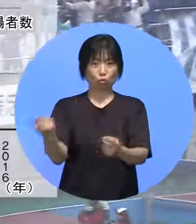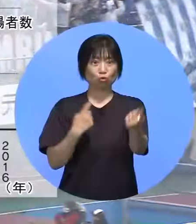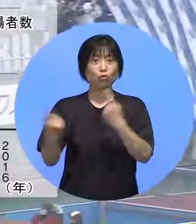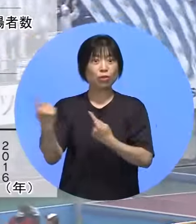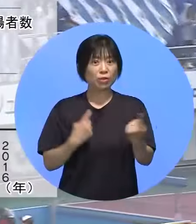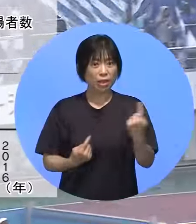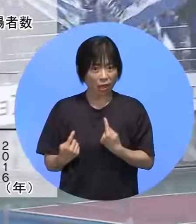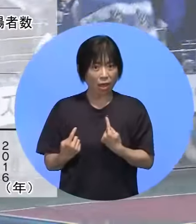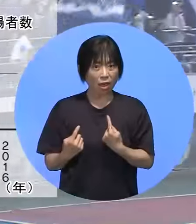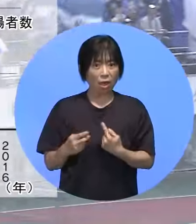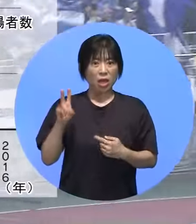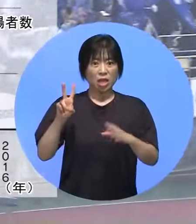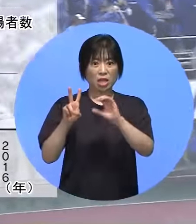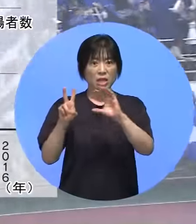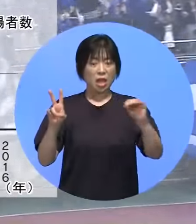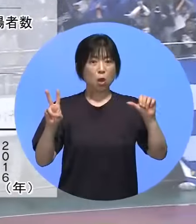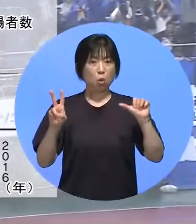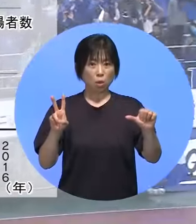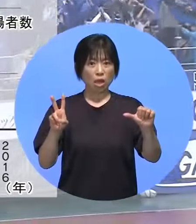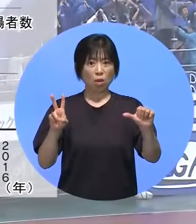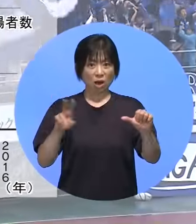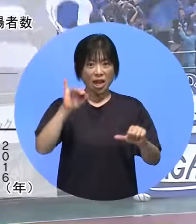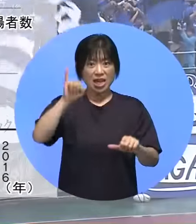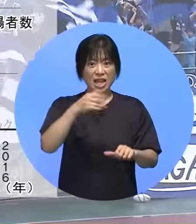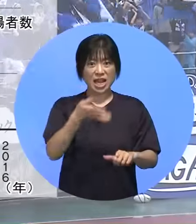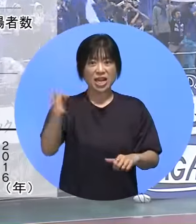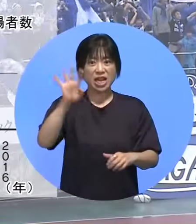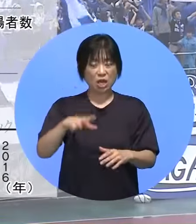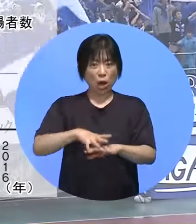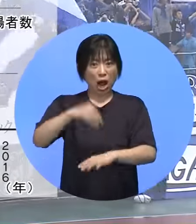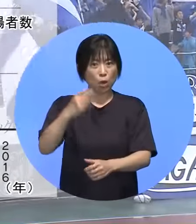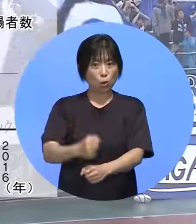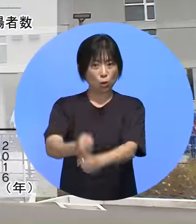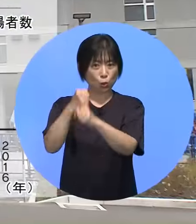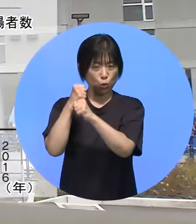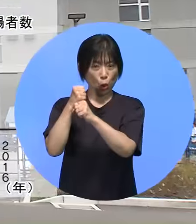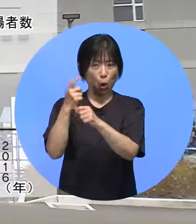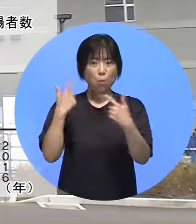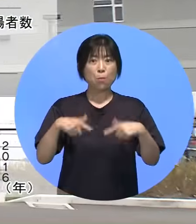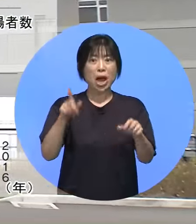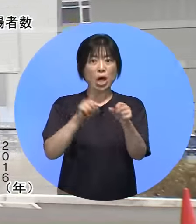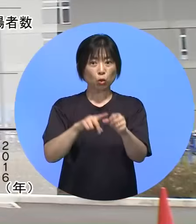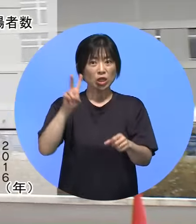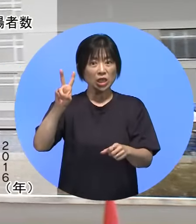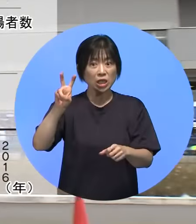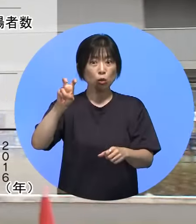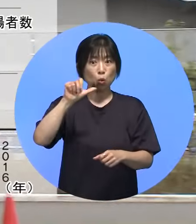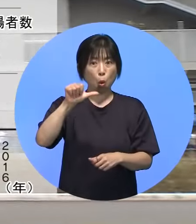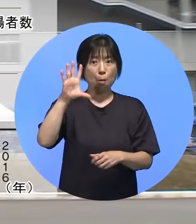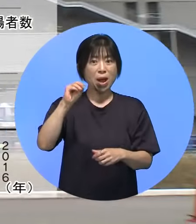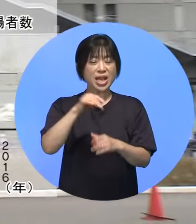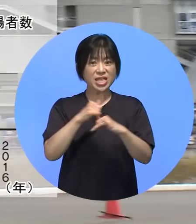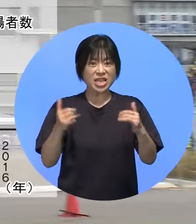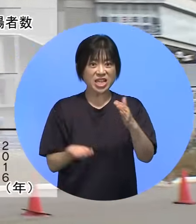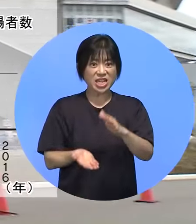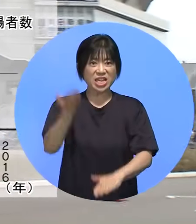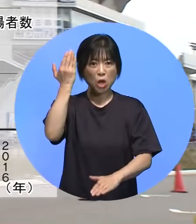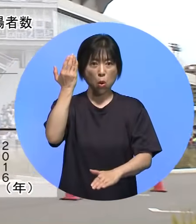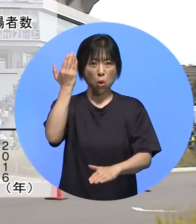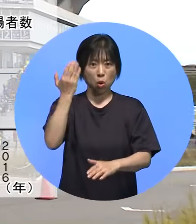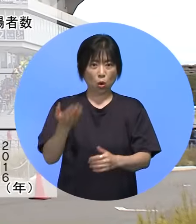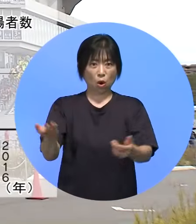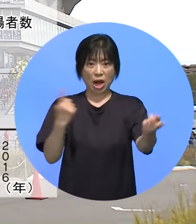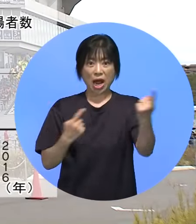ビーズ発声法境に毎年25万人以上の観客を集め本拠地用ずっぴーとサッカースタジアム